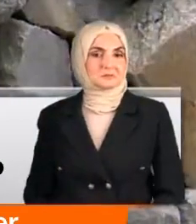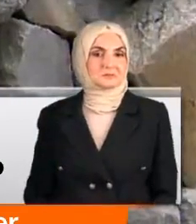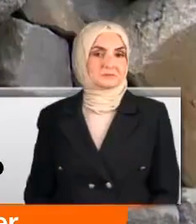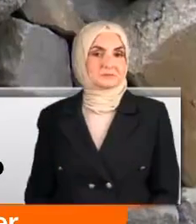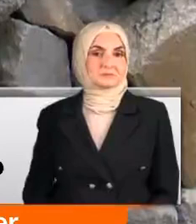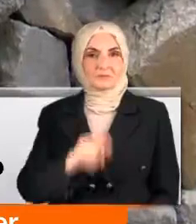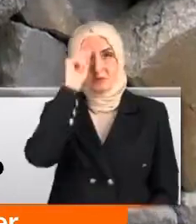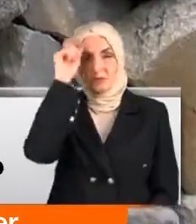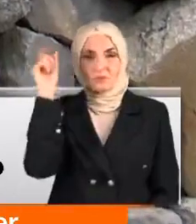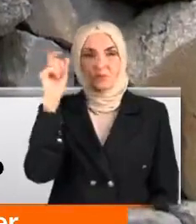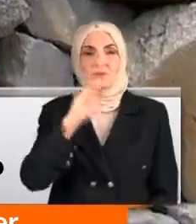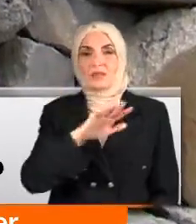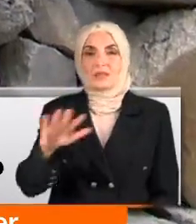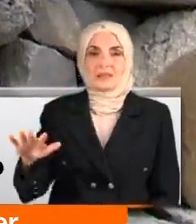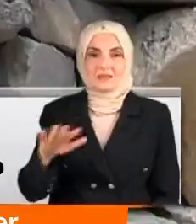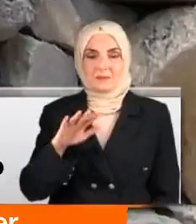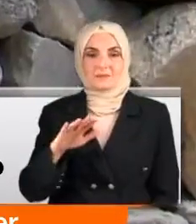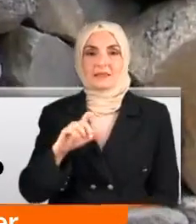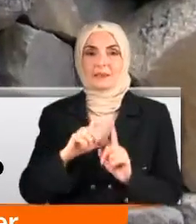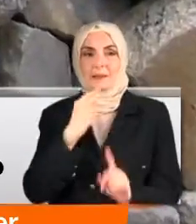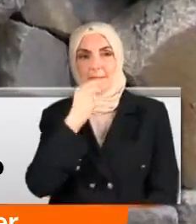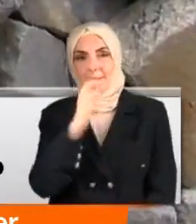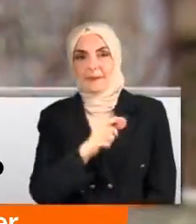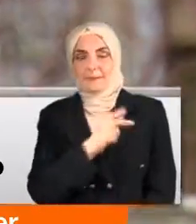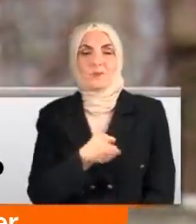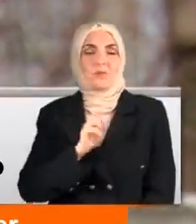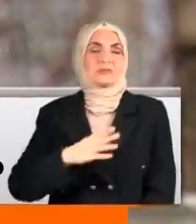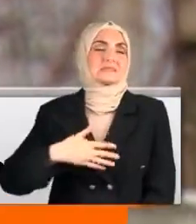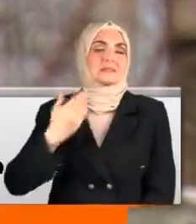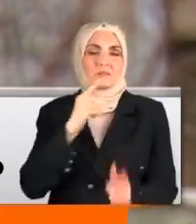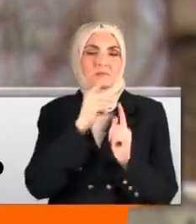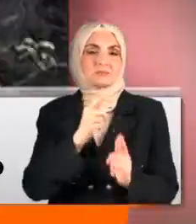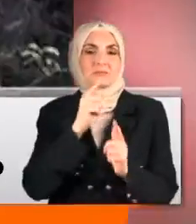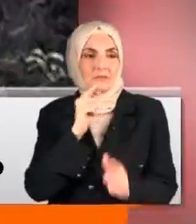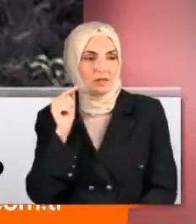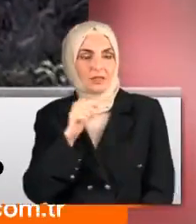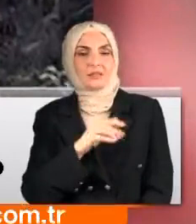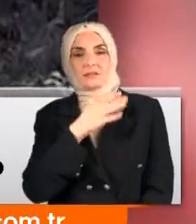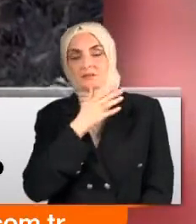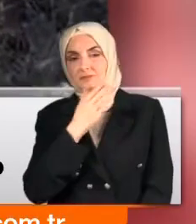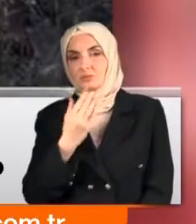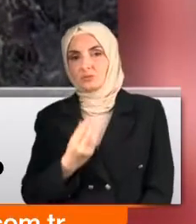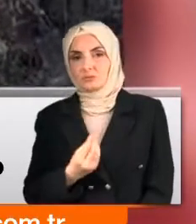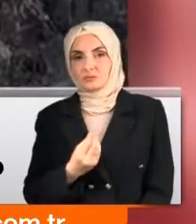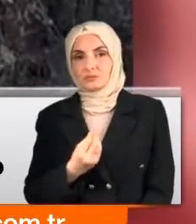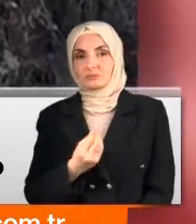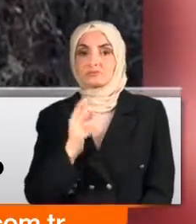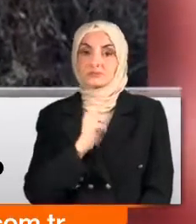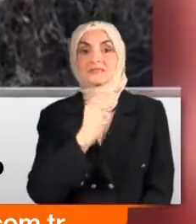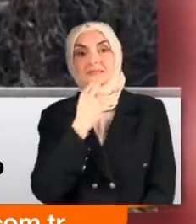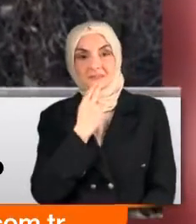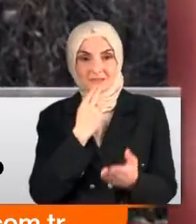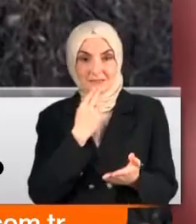Tüm Türkiye Dilek Acu'yu ölmek istemiyorum feryadıyla tanımıştı. Ölmekten korkuyorum. Kızının babası onu ölümle tehdit